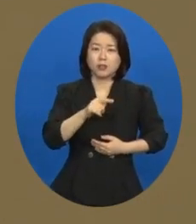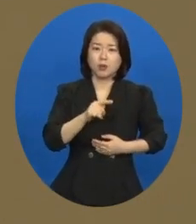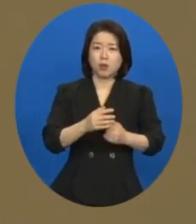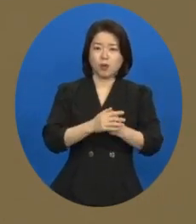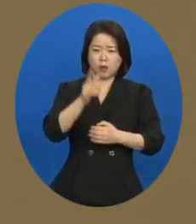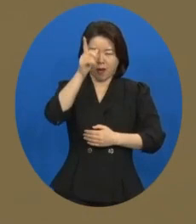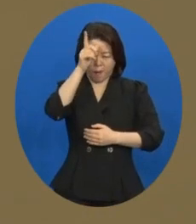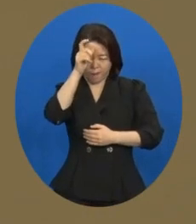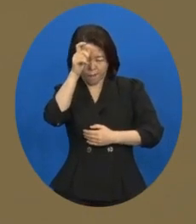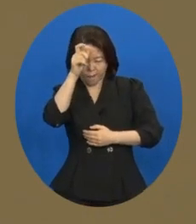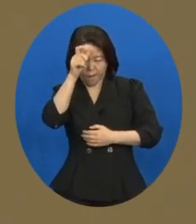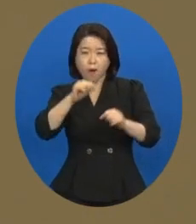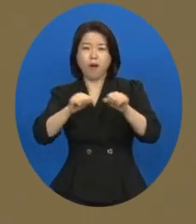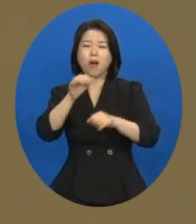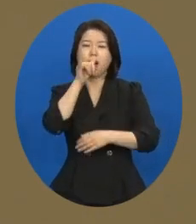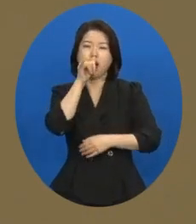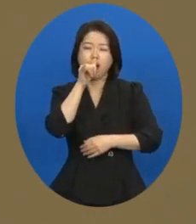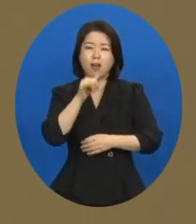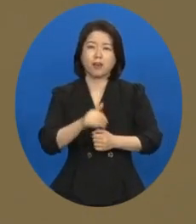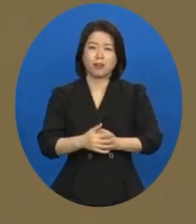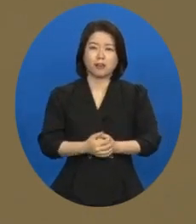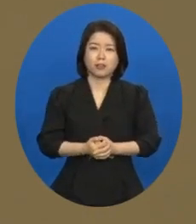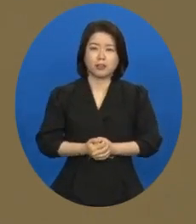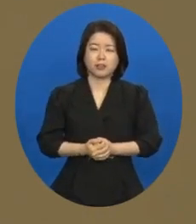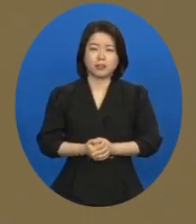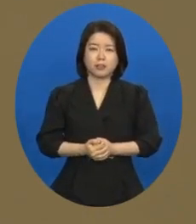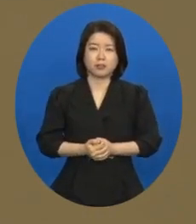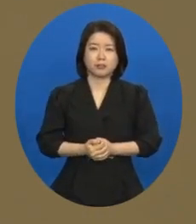아주 고집스러웠습니다.